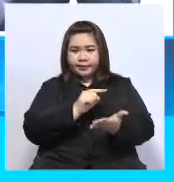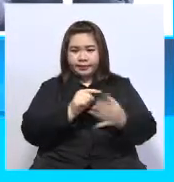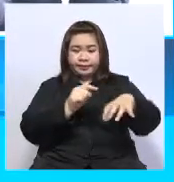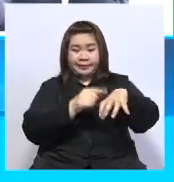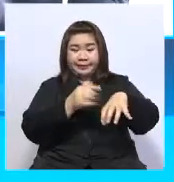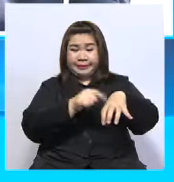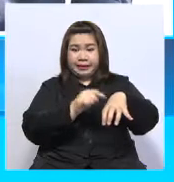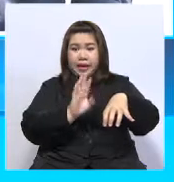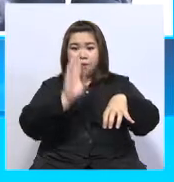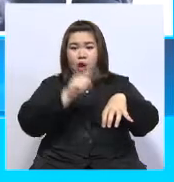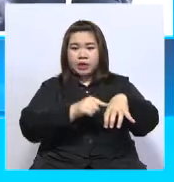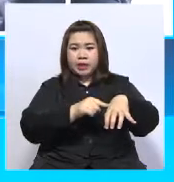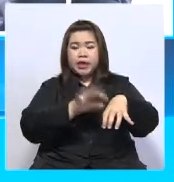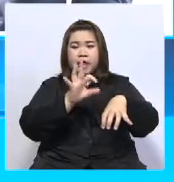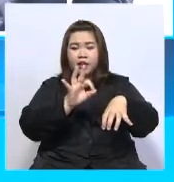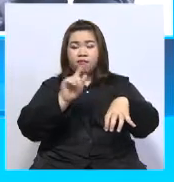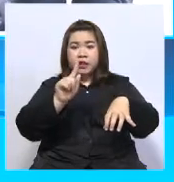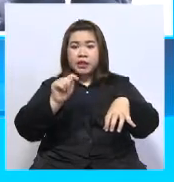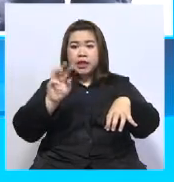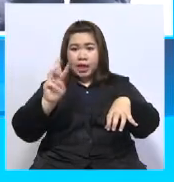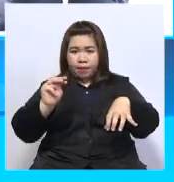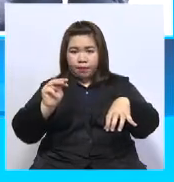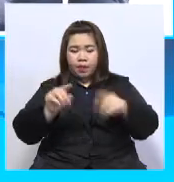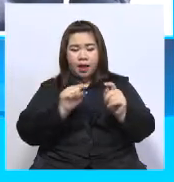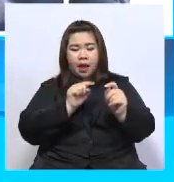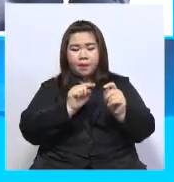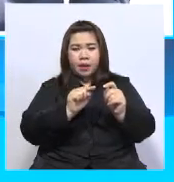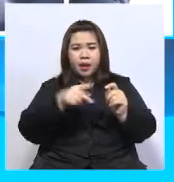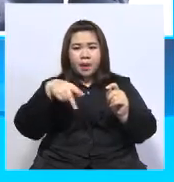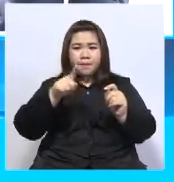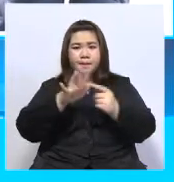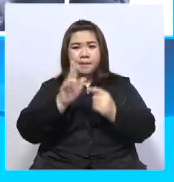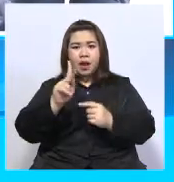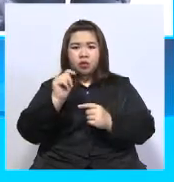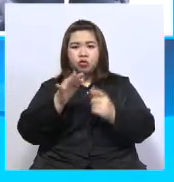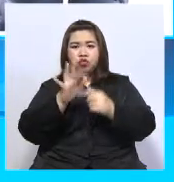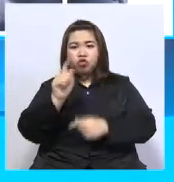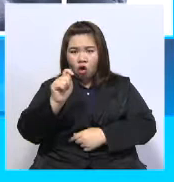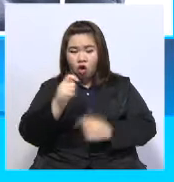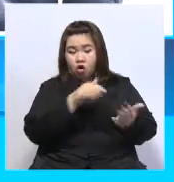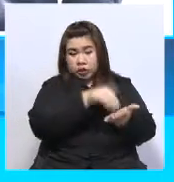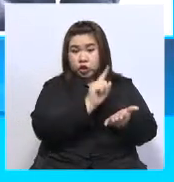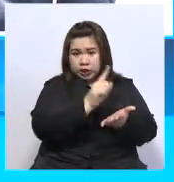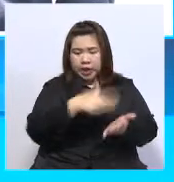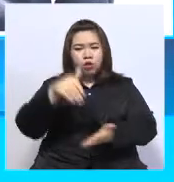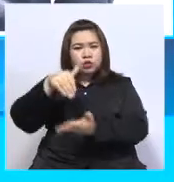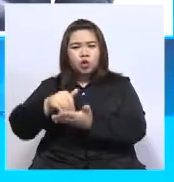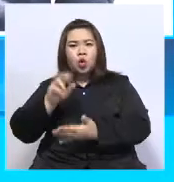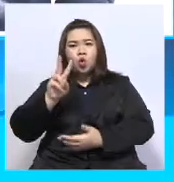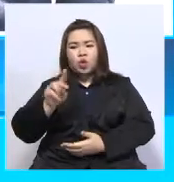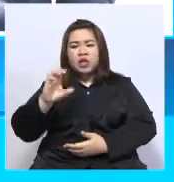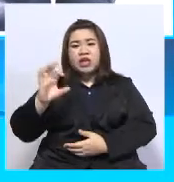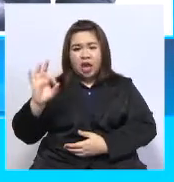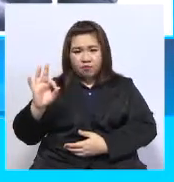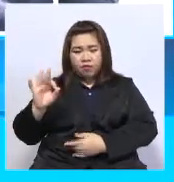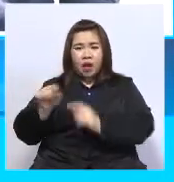มนี้ก็คือบริษัท SPM อาหารสัตว์ตำบลดอนทรายอำเภอปากท่อแล้วก็อีกจุดนึงกำลังจะไปที่บริษัท VCF